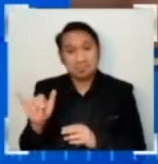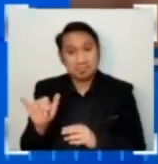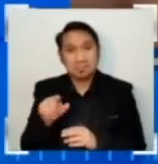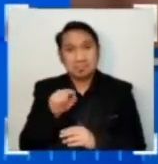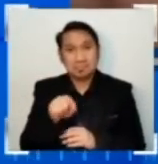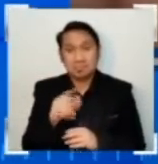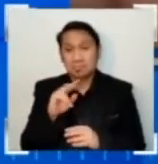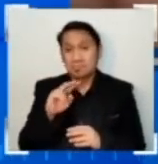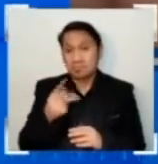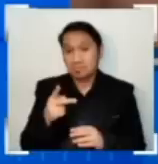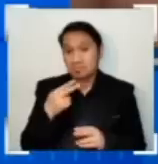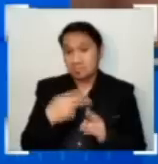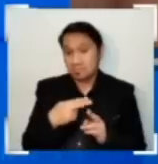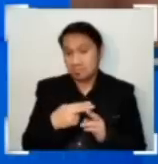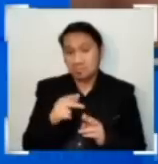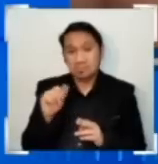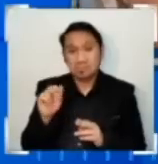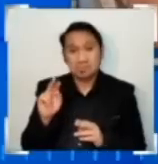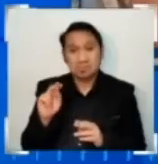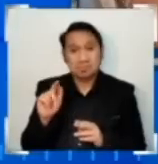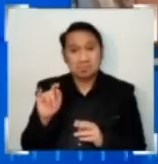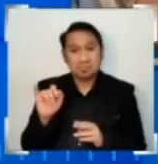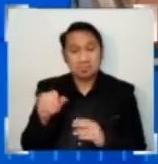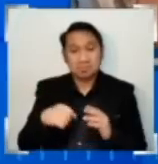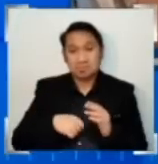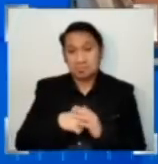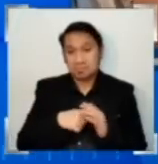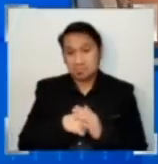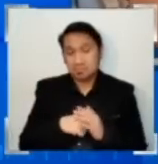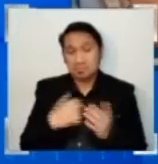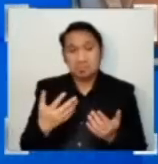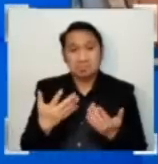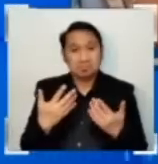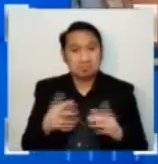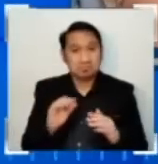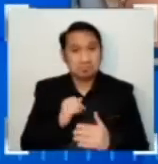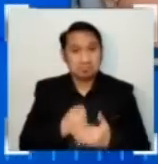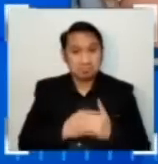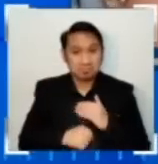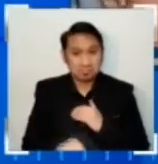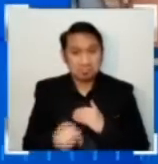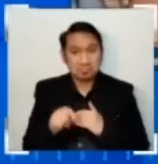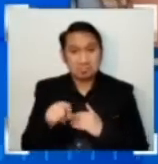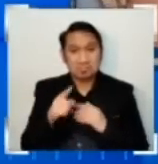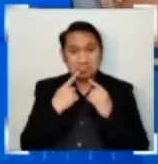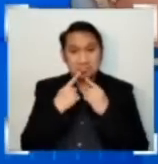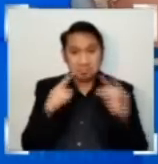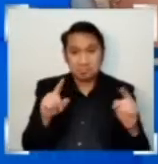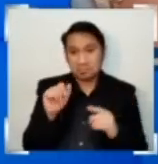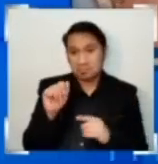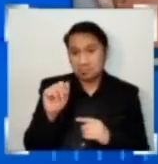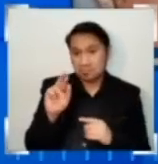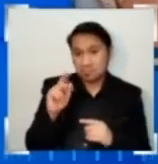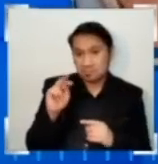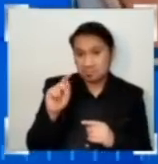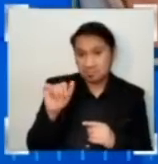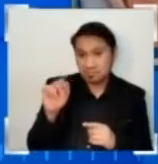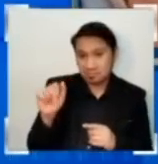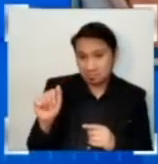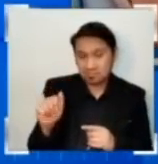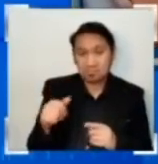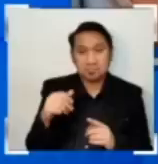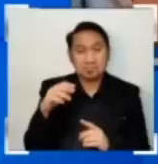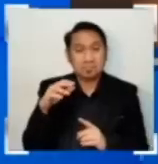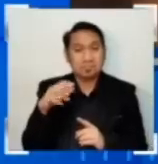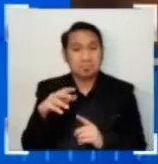kay Argentine football star Lionel Messi. Nang ipanganak kasi siya, nagkampyon ang Argentina sa World Cup after